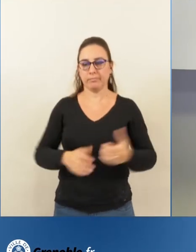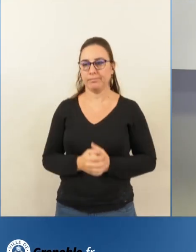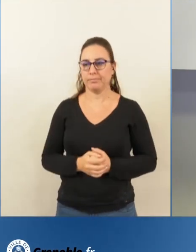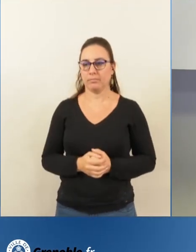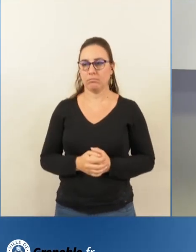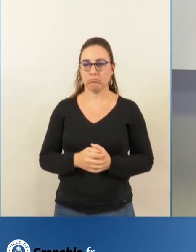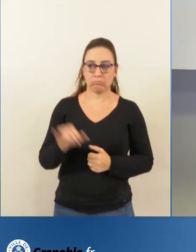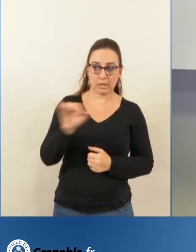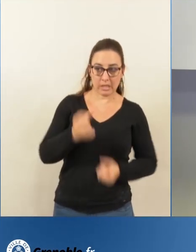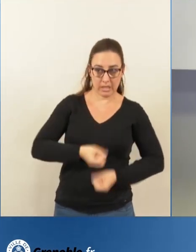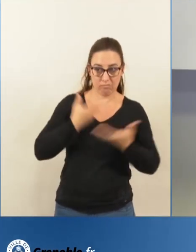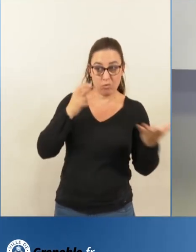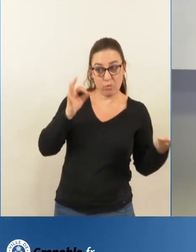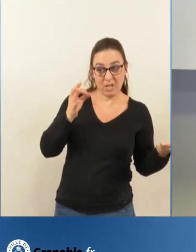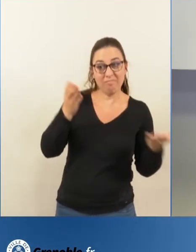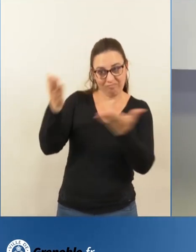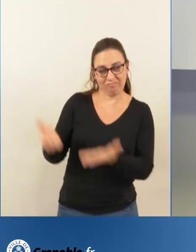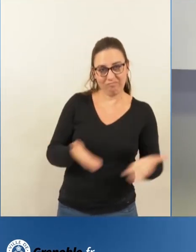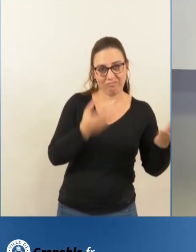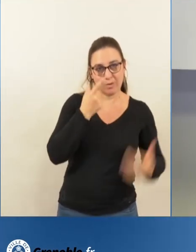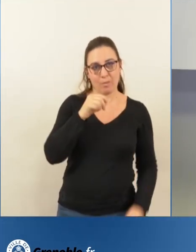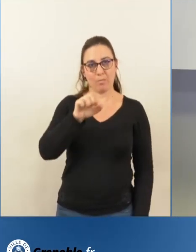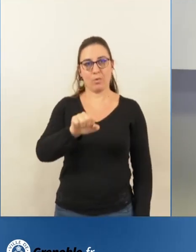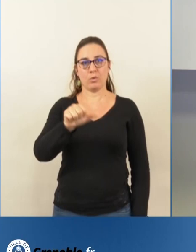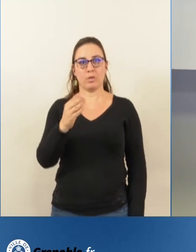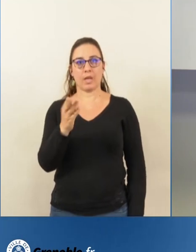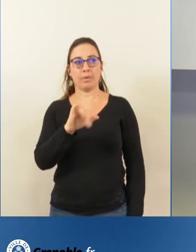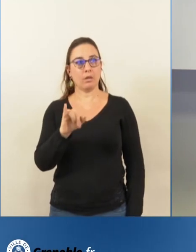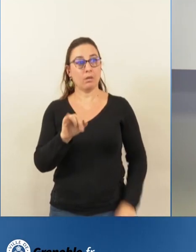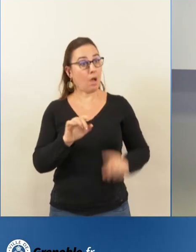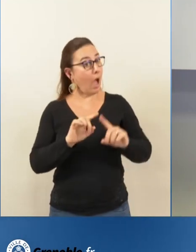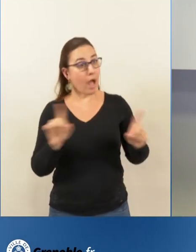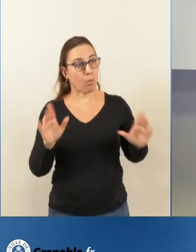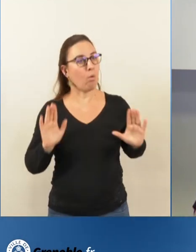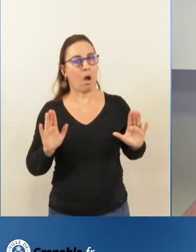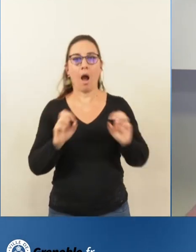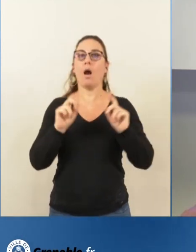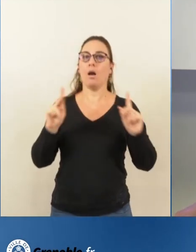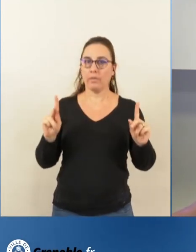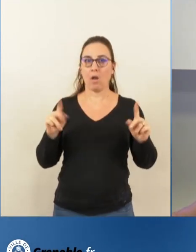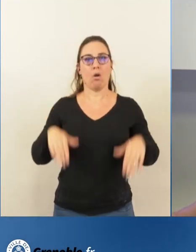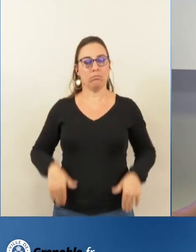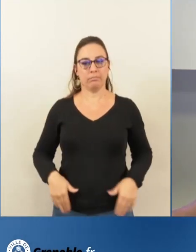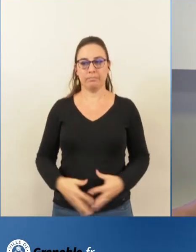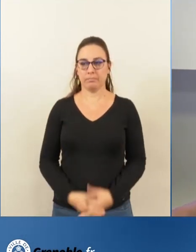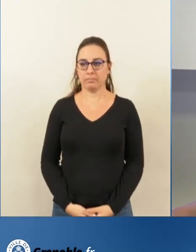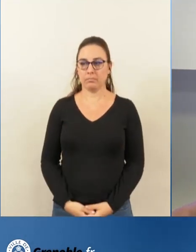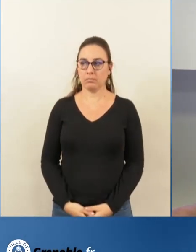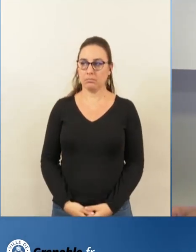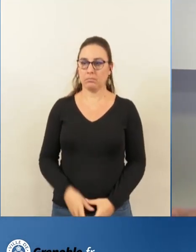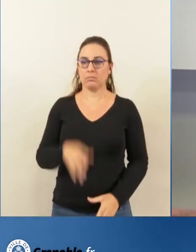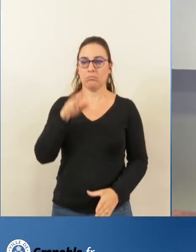j'imagine monsieur Sabri non pas de demande d'intervention très bien je mets donc